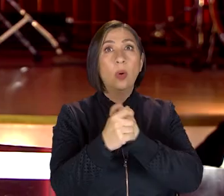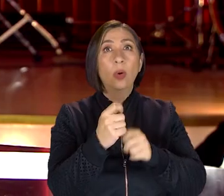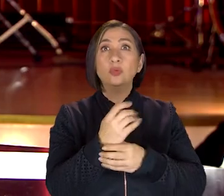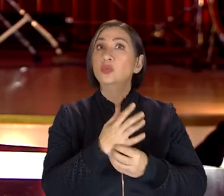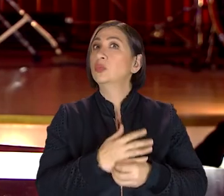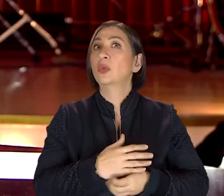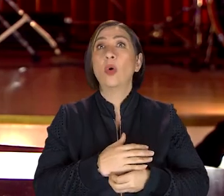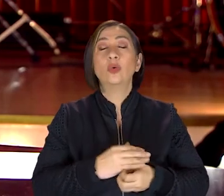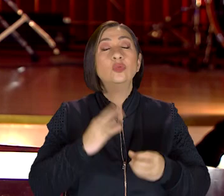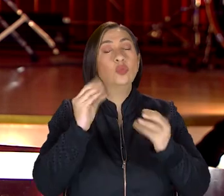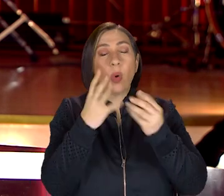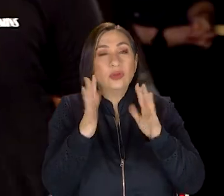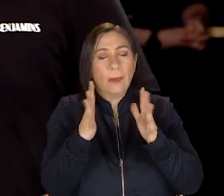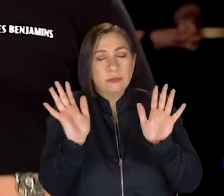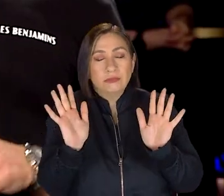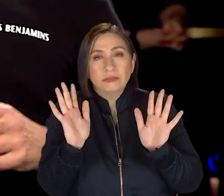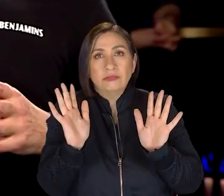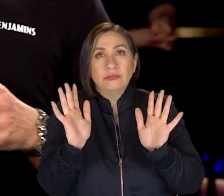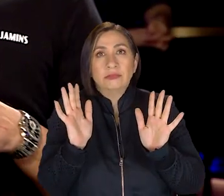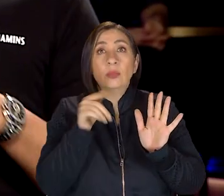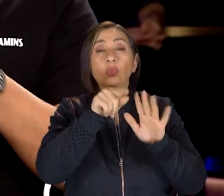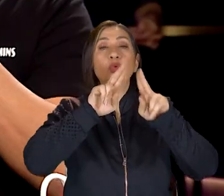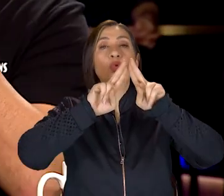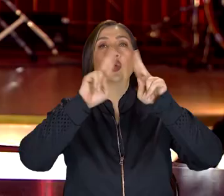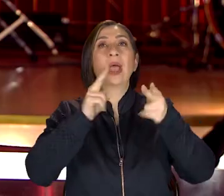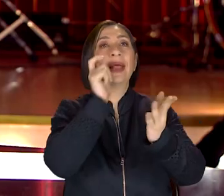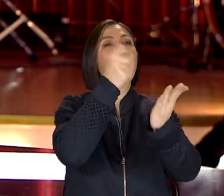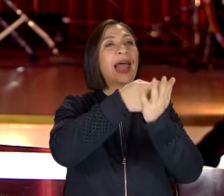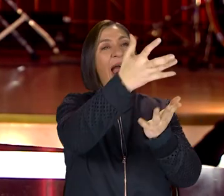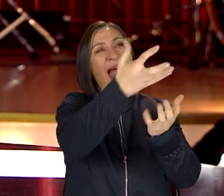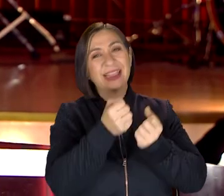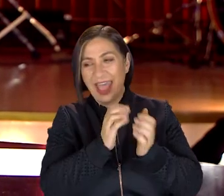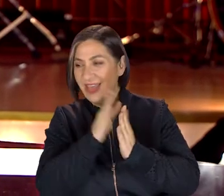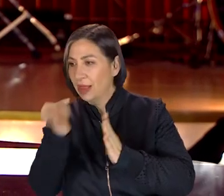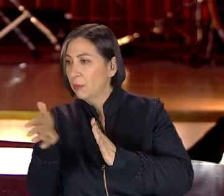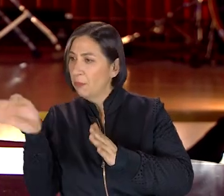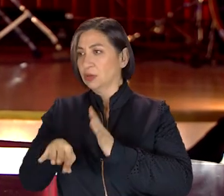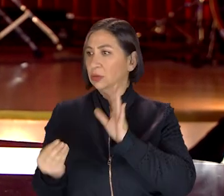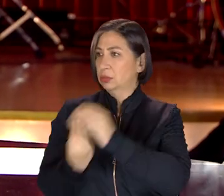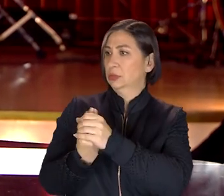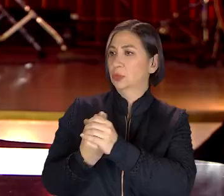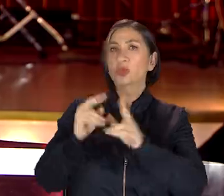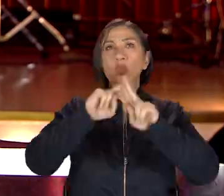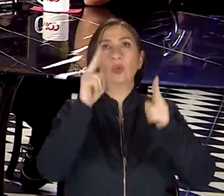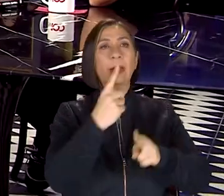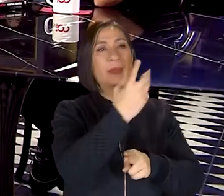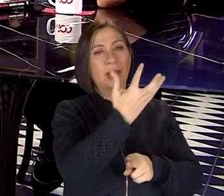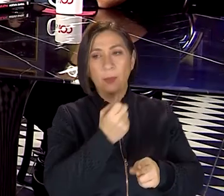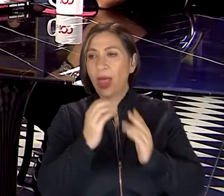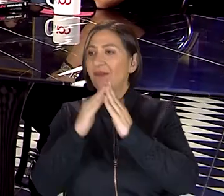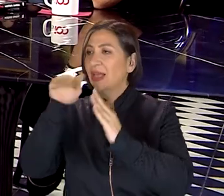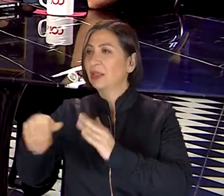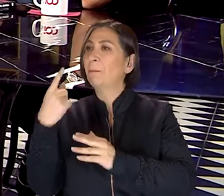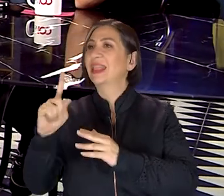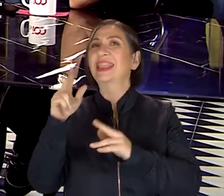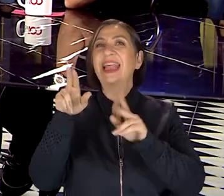Çok yani, acayip. Başka bir şey çıkıyor. Ama bu şeye dükkandan aldın eve geldin başka, dükkandan aldın bir tane eve geldin